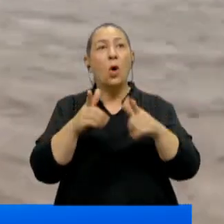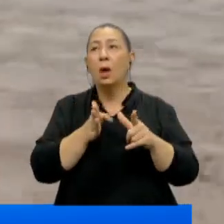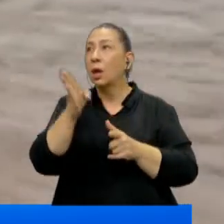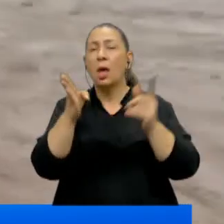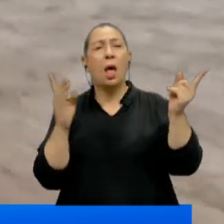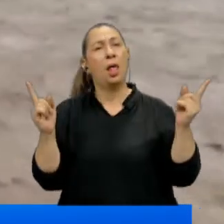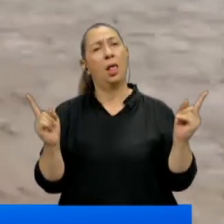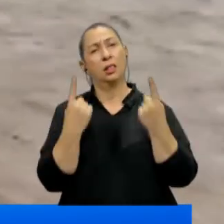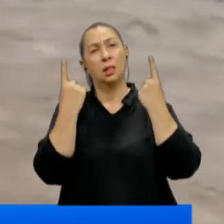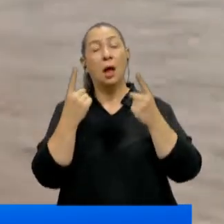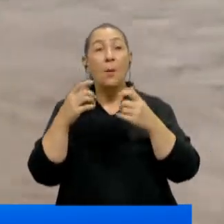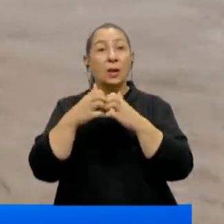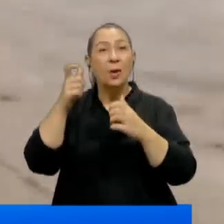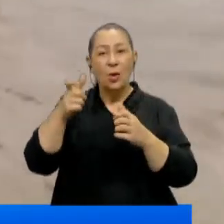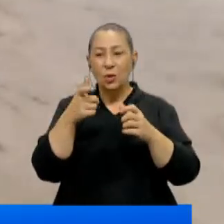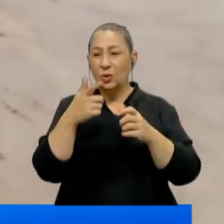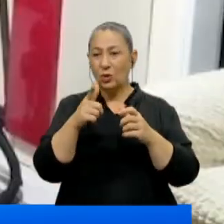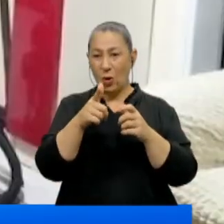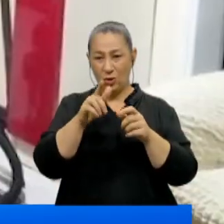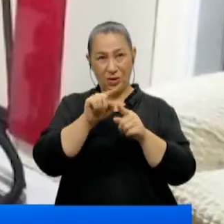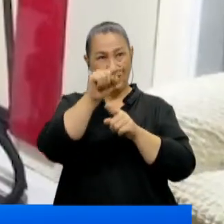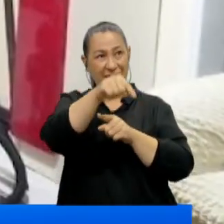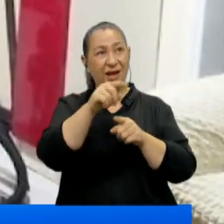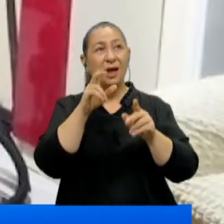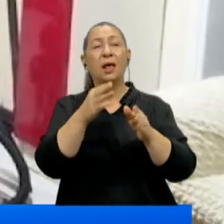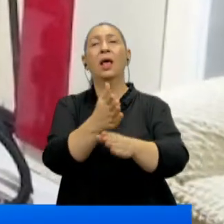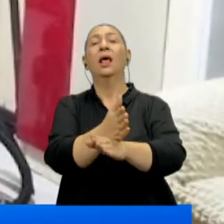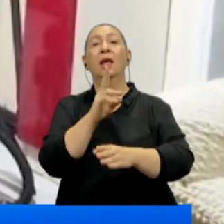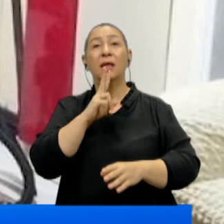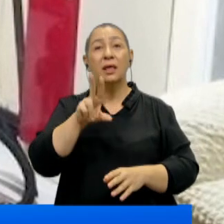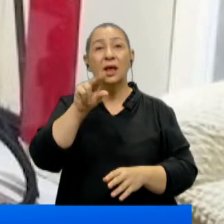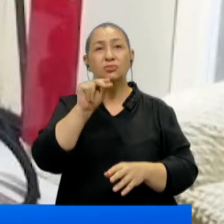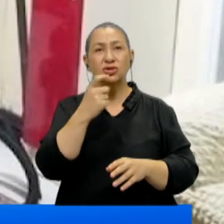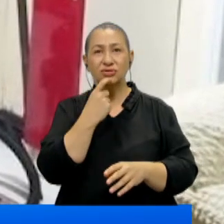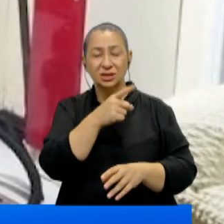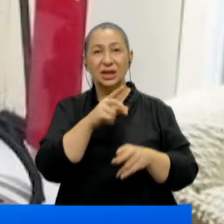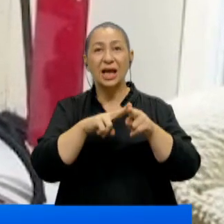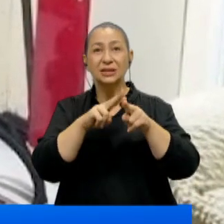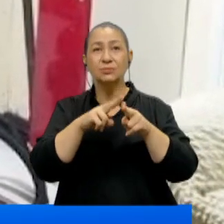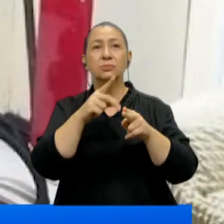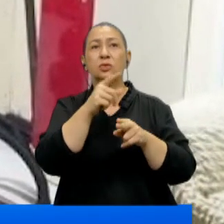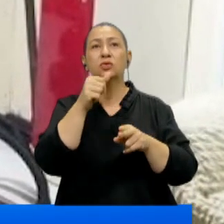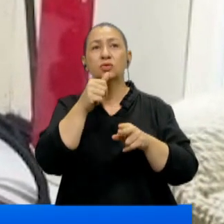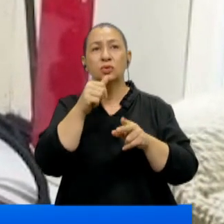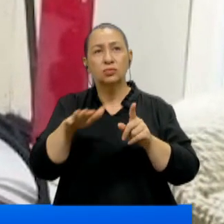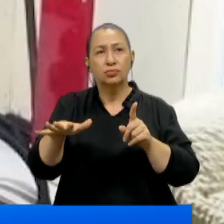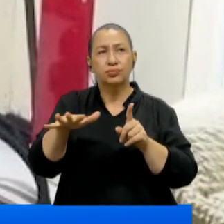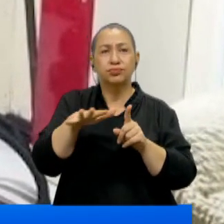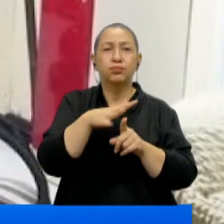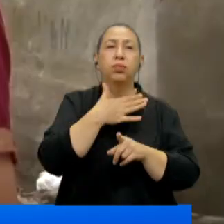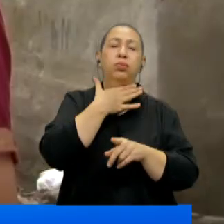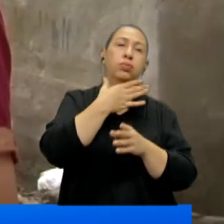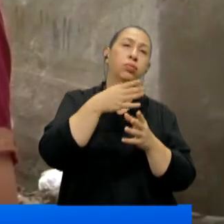ulaşım imkansızdı. Bozkurt'a bağlı Koşmapınar köyündeki yatalak hasta 70 yaşındaki Kazım Topçu suların dolduğu evden